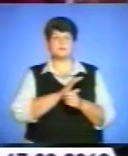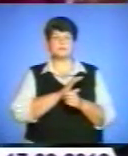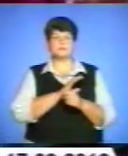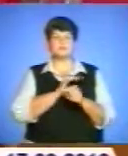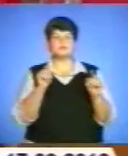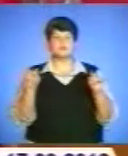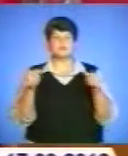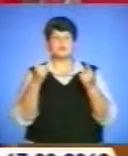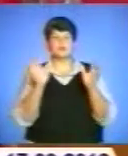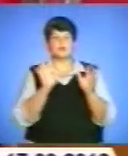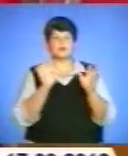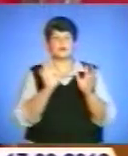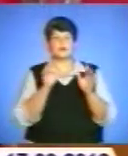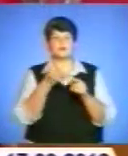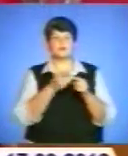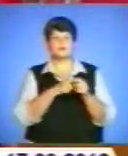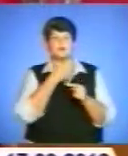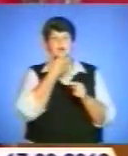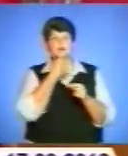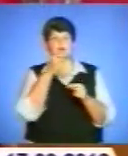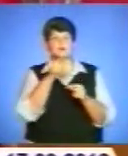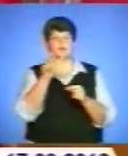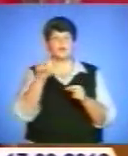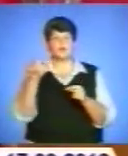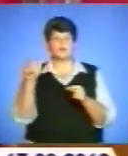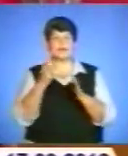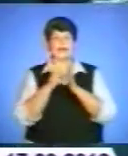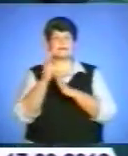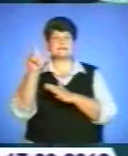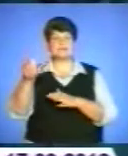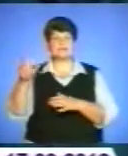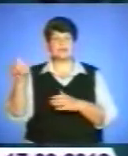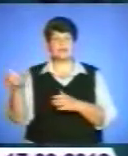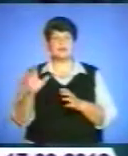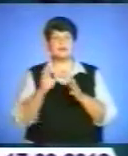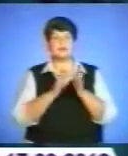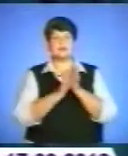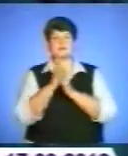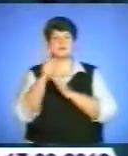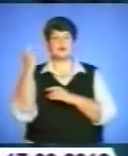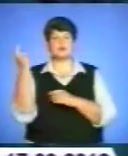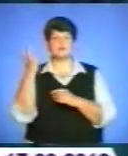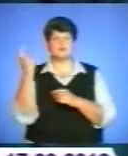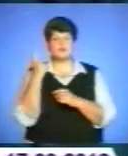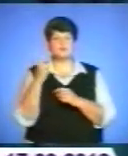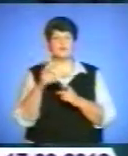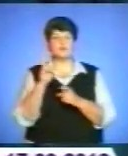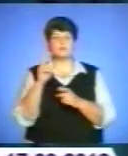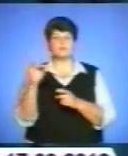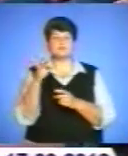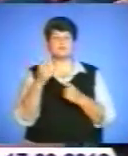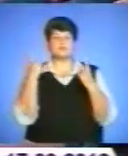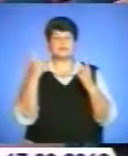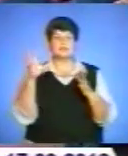Створюють і оберігають цю красу люди особливою професією – це лісники. Лісове господарство Кременецького району – це вагомий внесок в